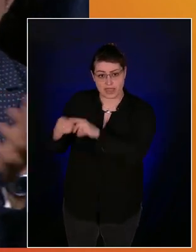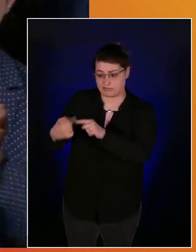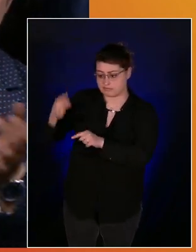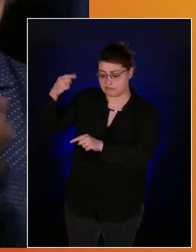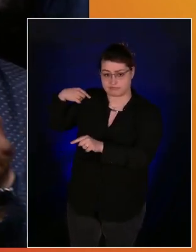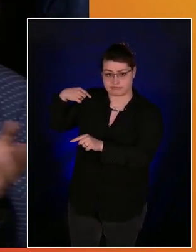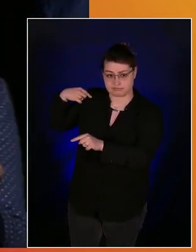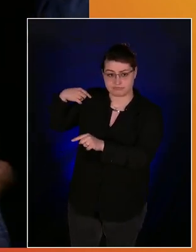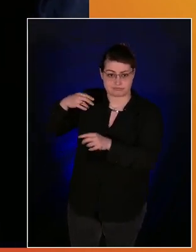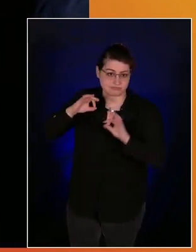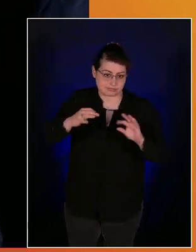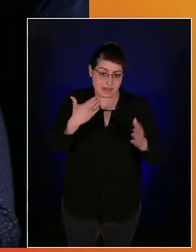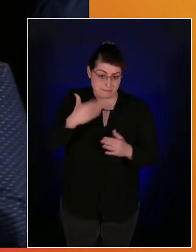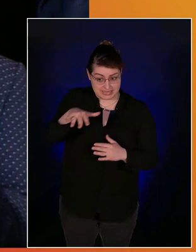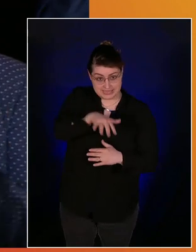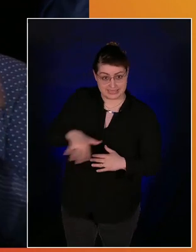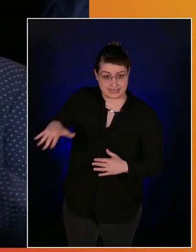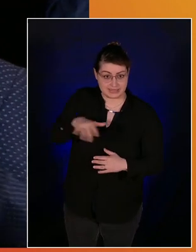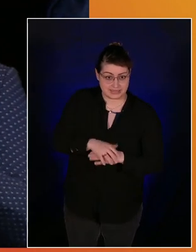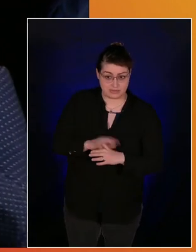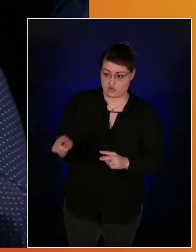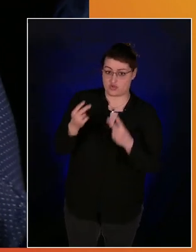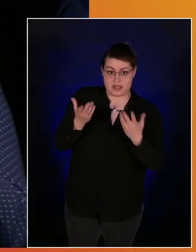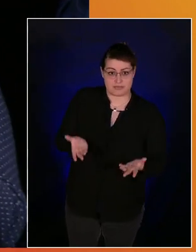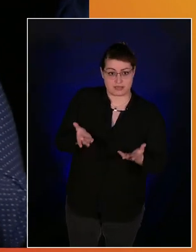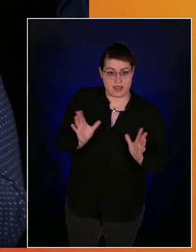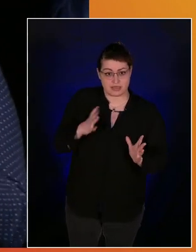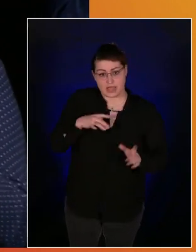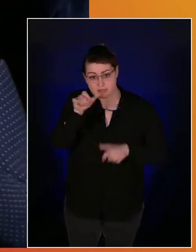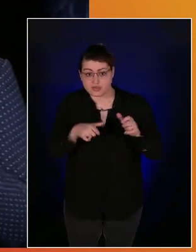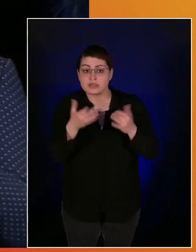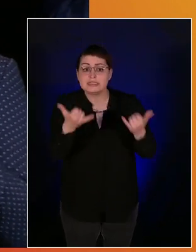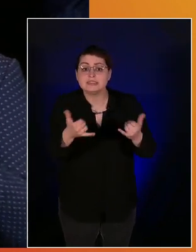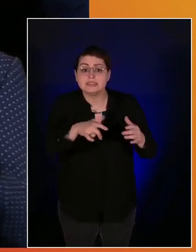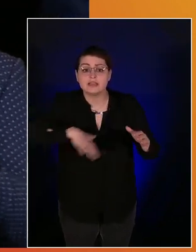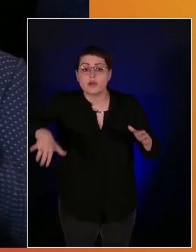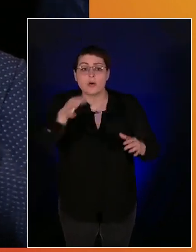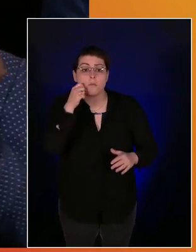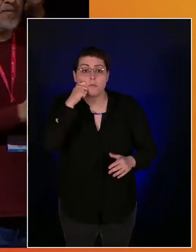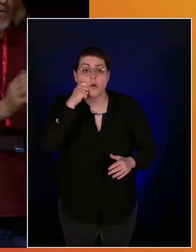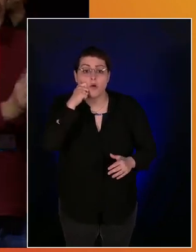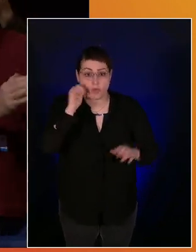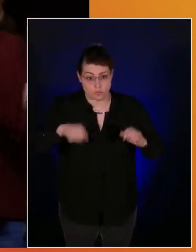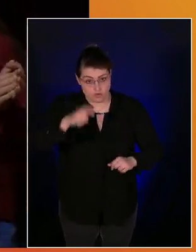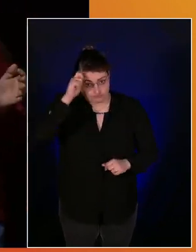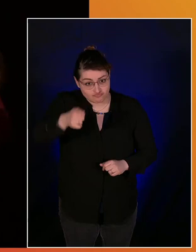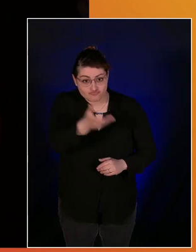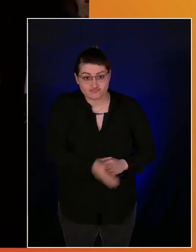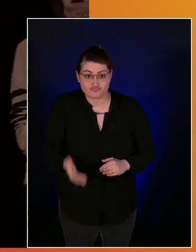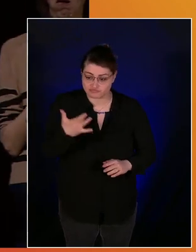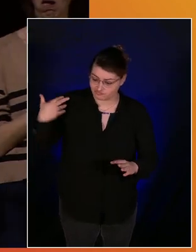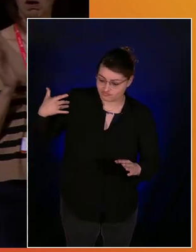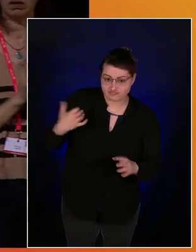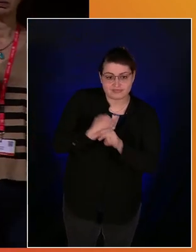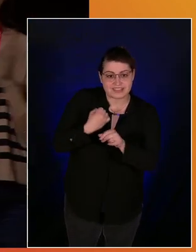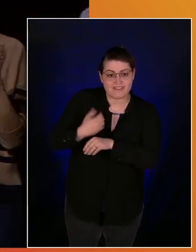congrès. Encore merci beaucoup pour eux. Ils nous regardent. Pour certains, ils sont dans la salle. On peut les saluer pour tout le travail qui a été accompli